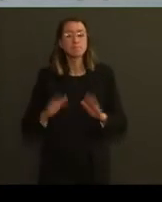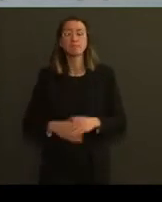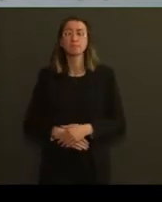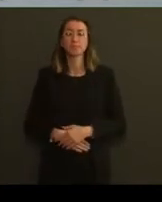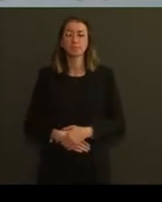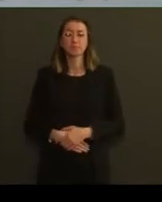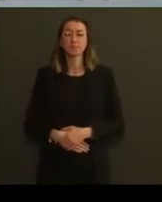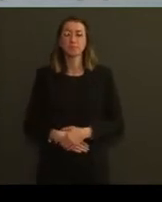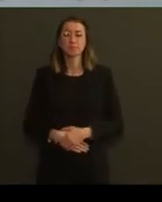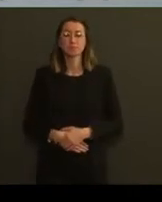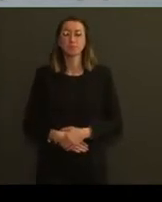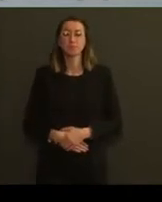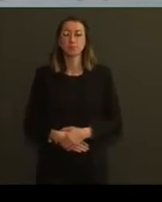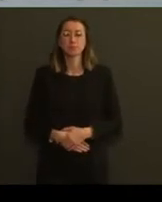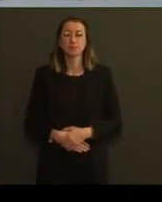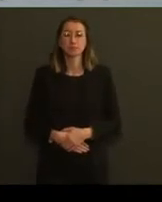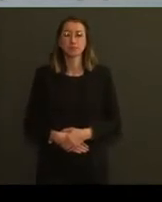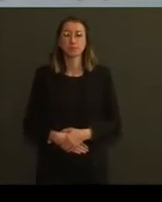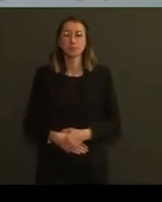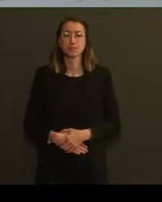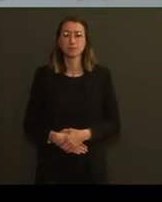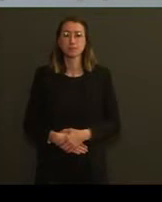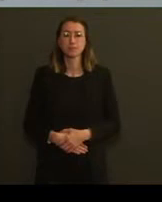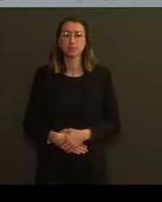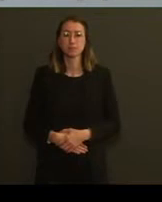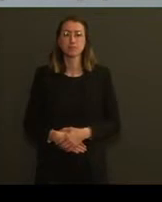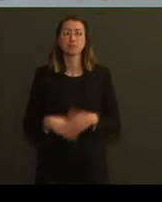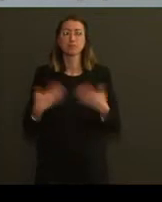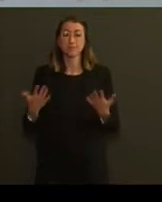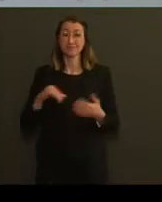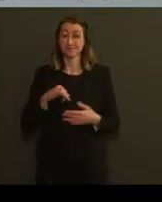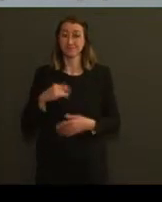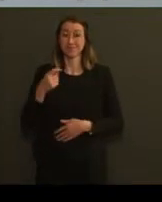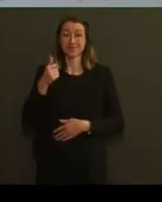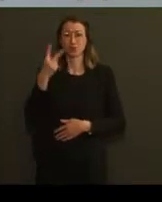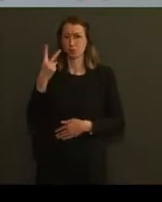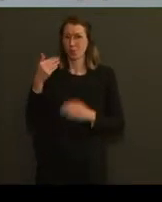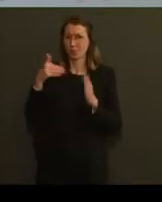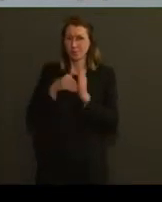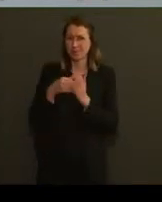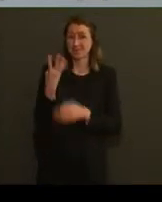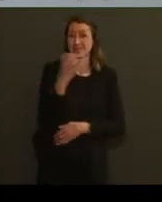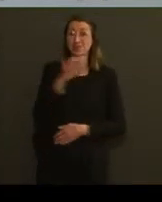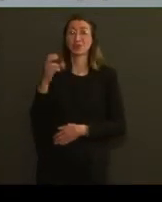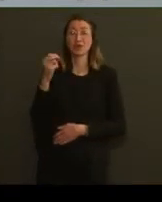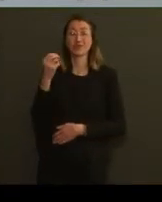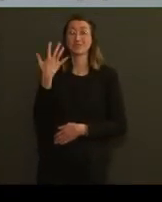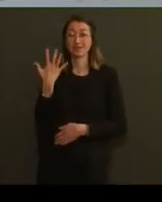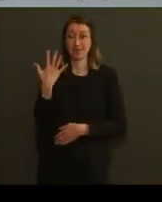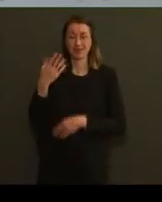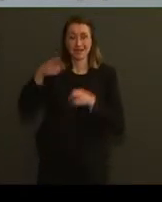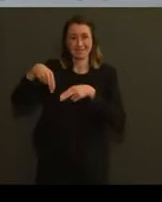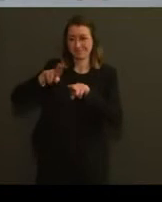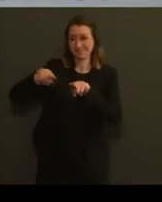Aujourd'hui, il y a pratiquement 2500 patients atteints de Covid hospitalisés, en l'occurrence 2485,